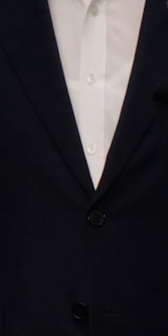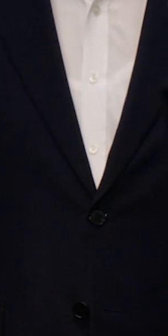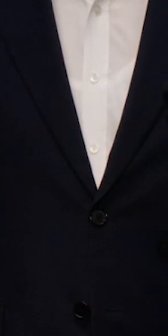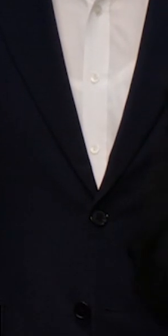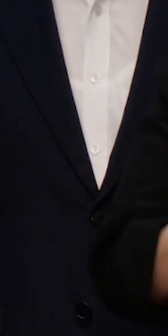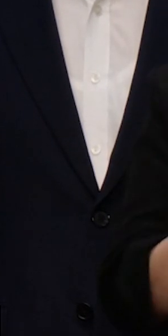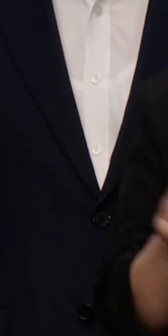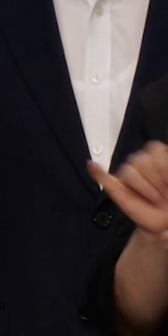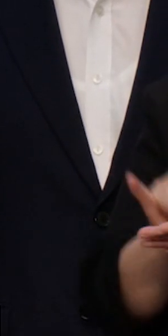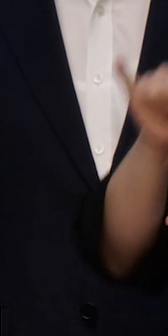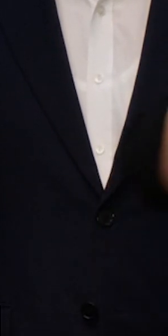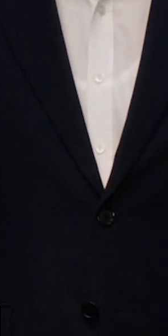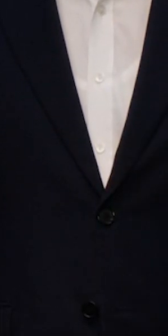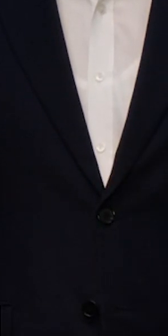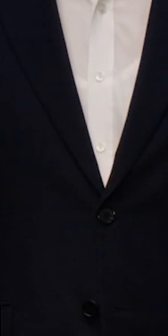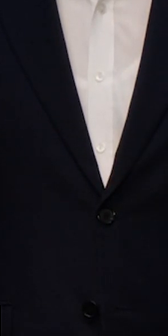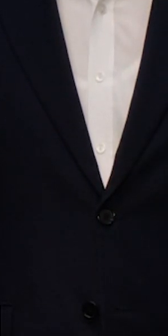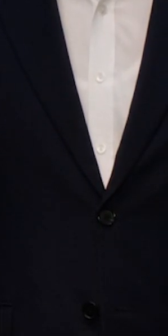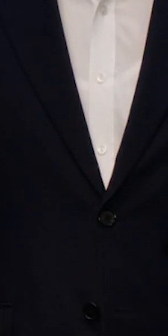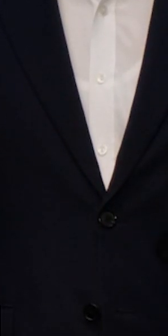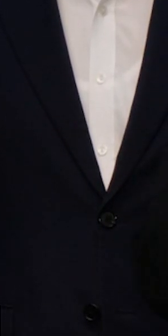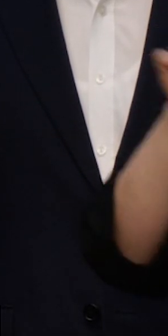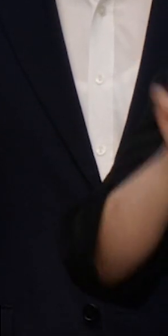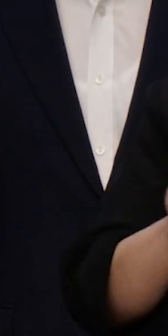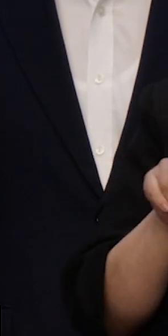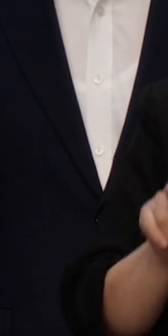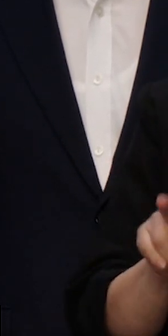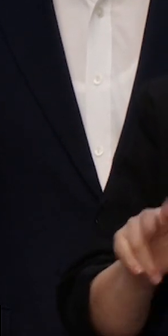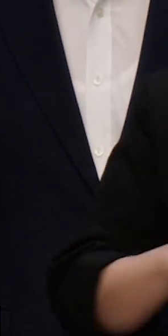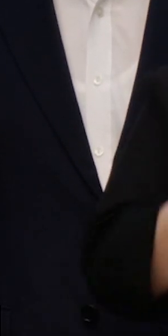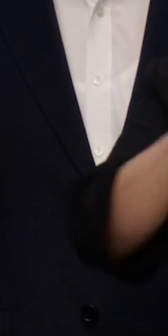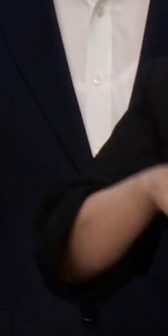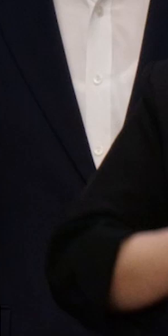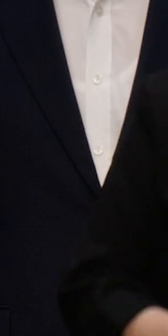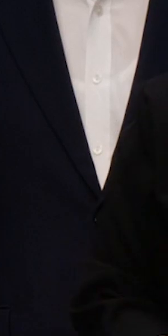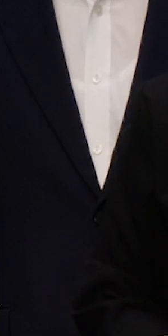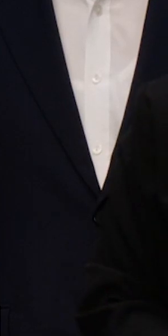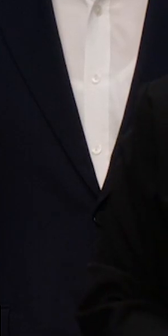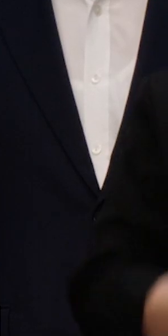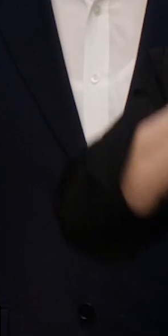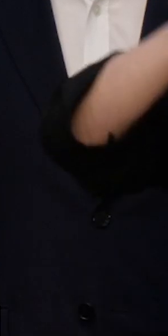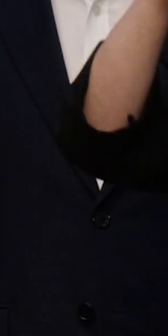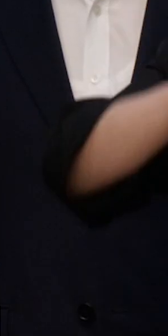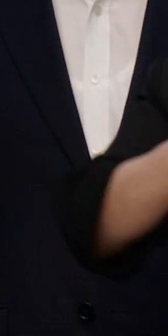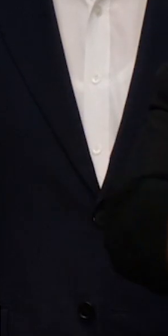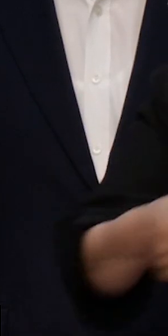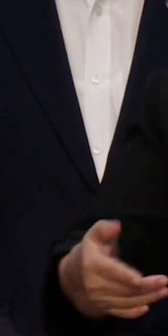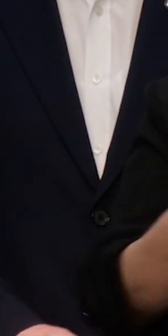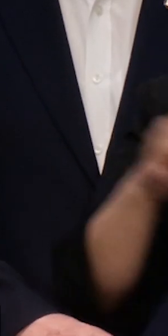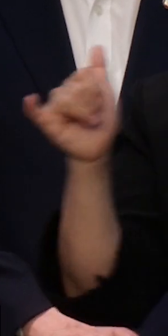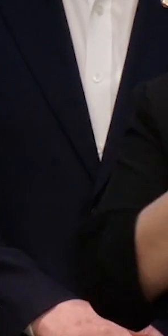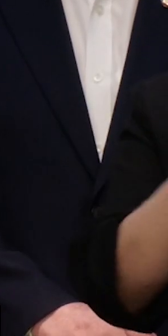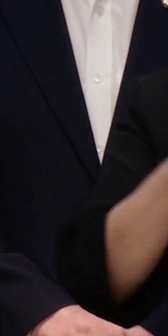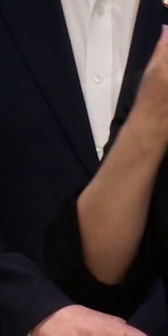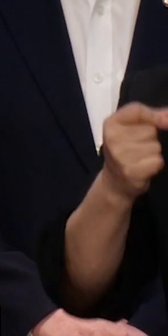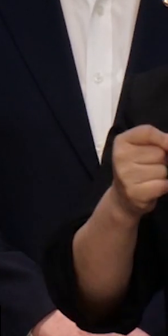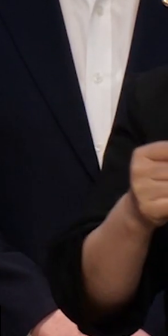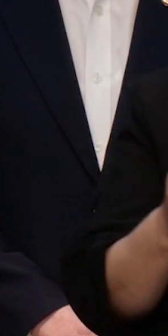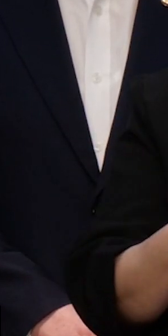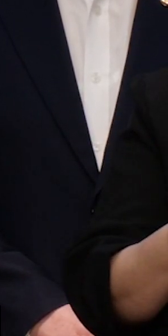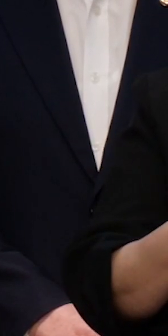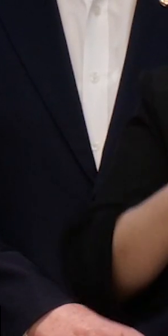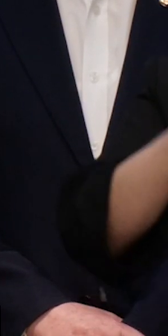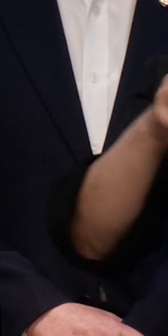조기 귀국한 것과는 너무나 대조적입니다. 폭우 피해로 전쟁터 같이 변한